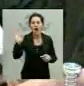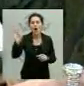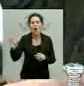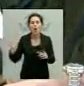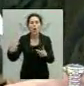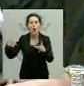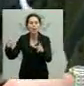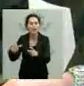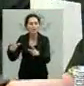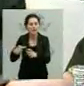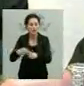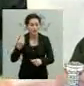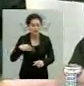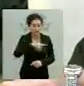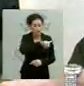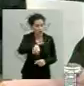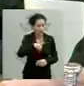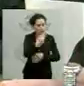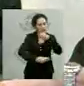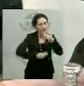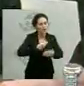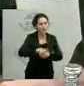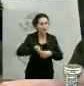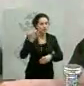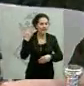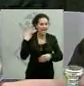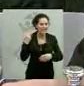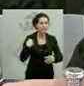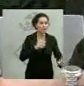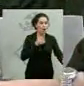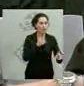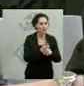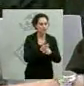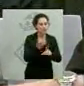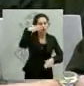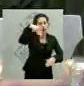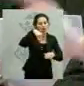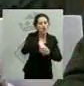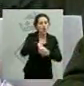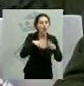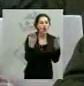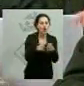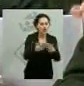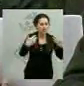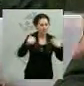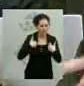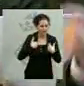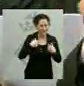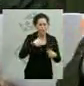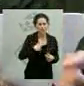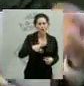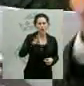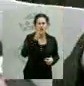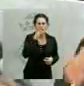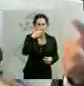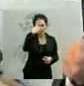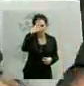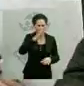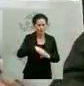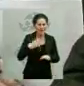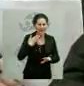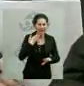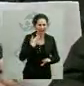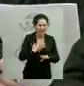fer una oposició en responsabilitat. Encara me'n record quan, per evitar la minoria